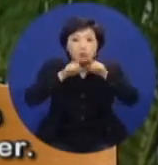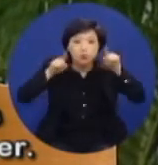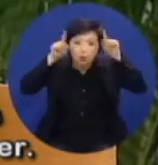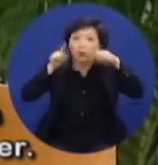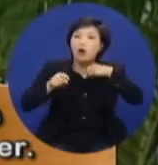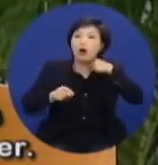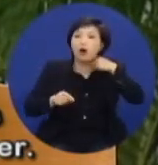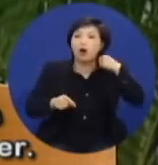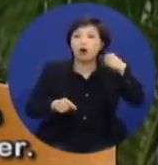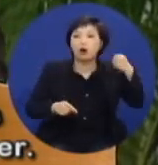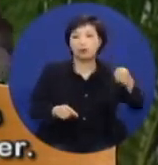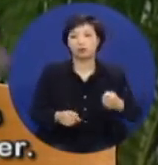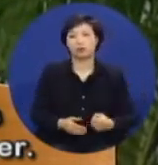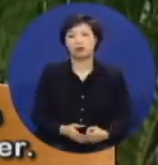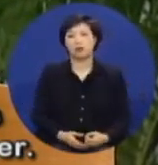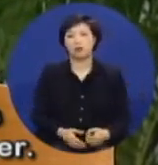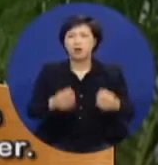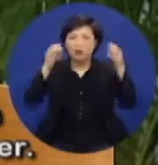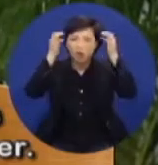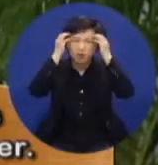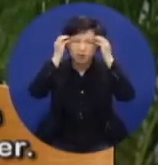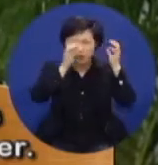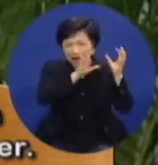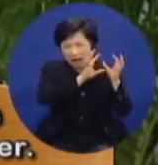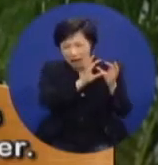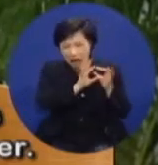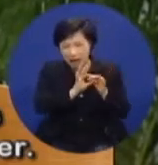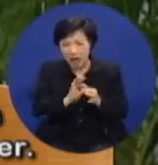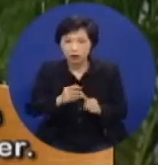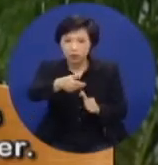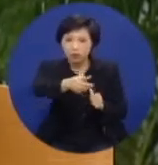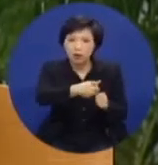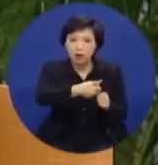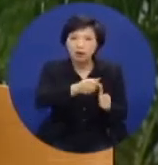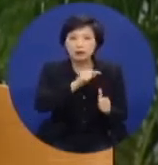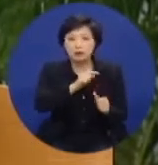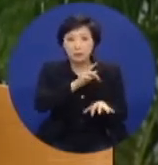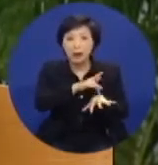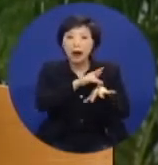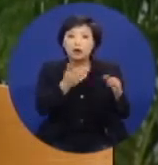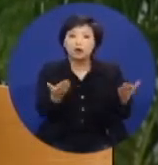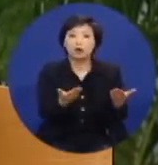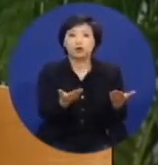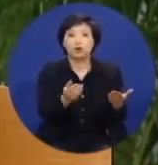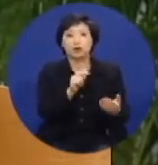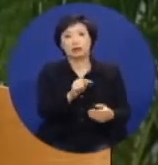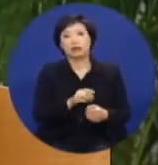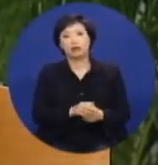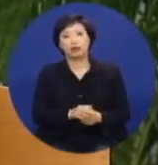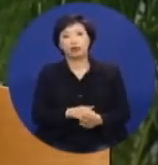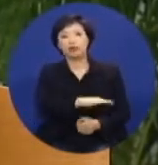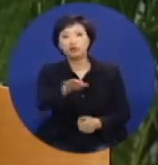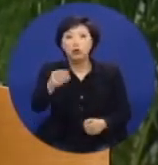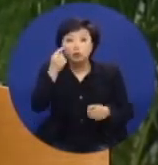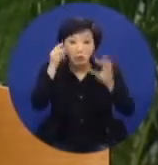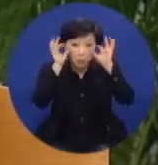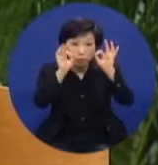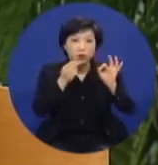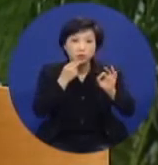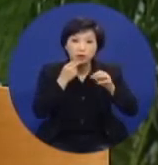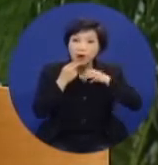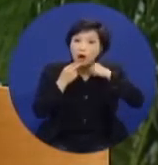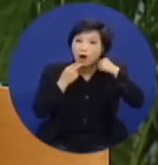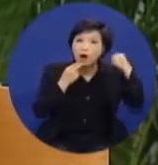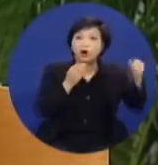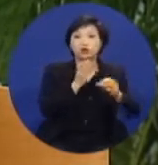로딩과 더 온갖 고통을 태 갈 마부 역사 곰이 안보여 속 그 1등이고